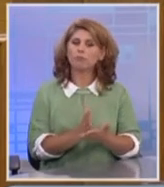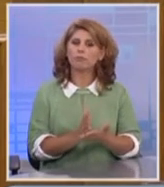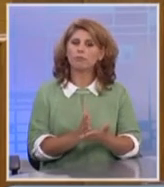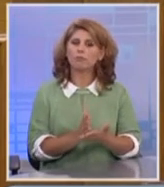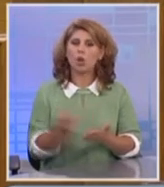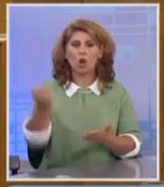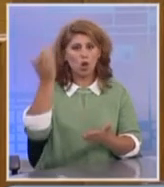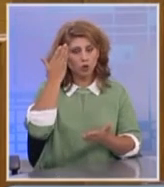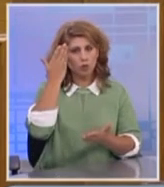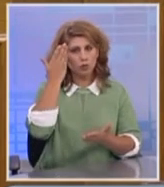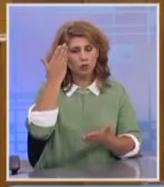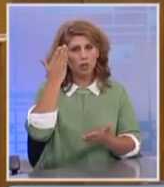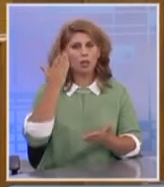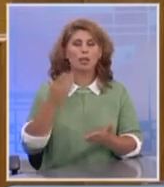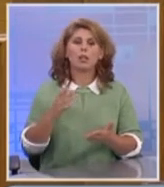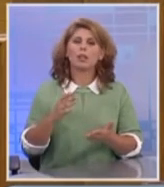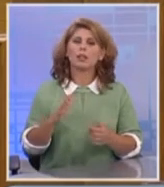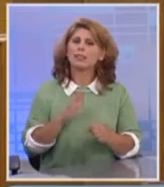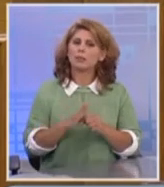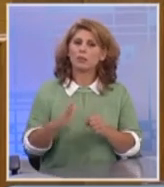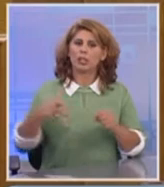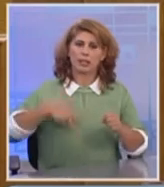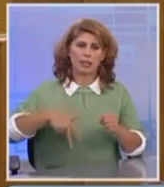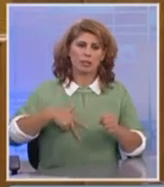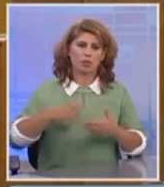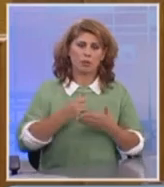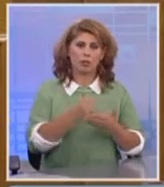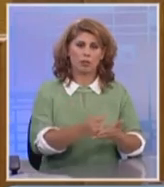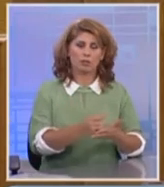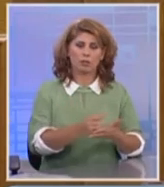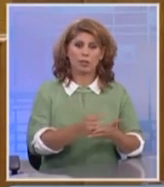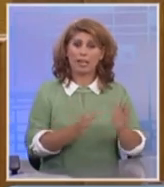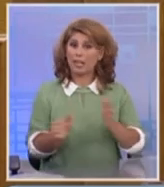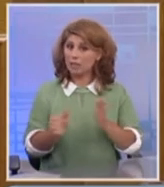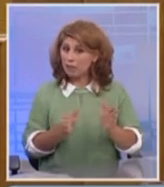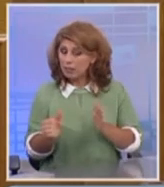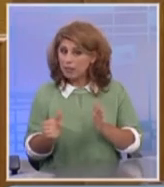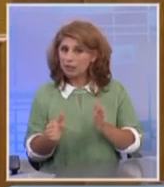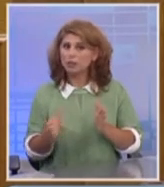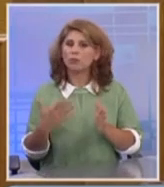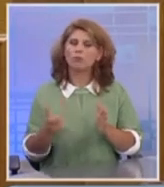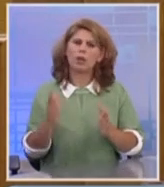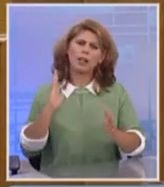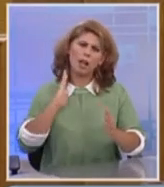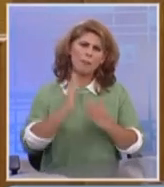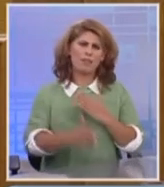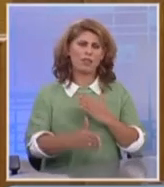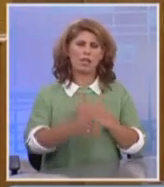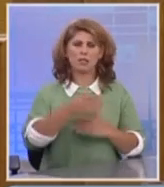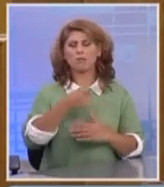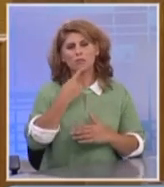επιμερισμός κόστους για συμπλήρωση κρατικών επιχορηγήσεων. Κατευθύνσεις που κάνουν ευθέως λόγο